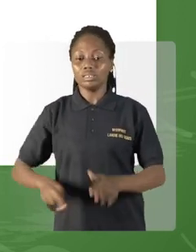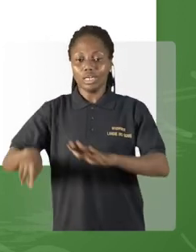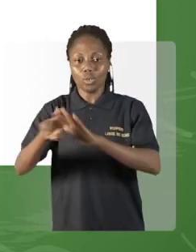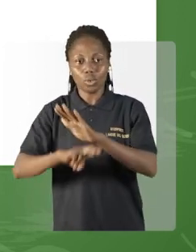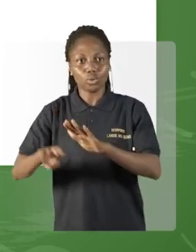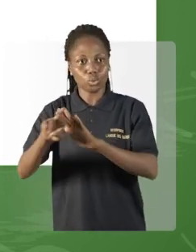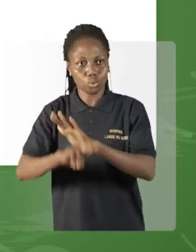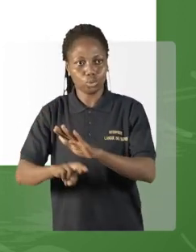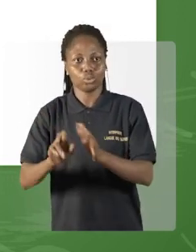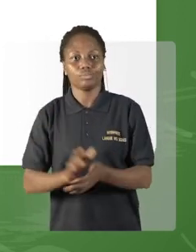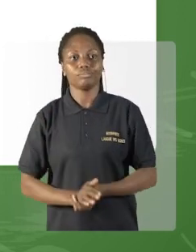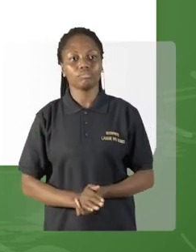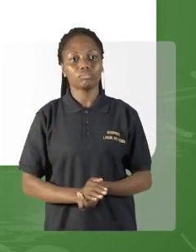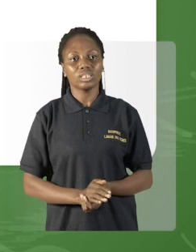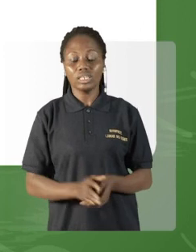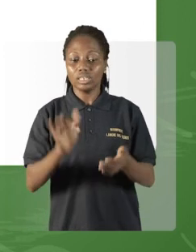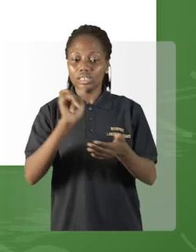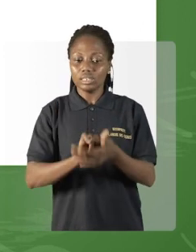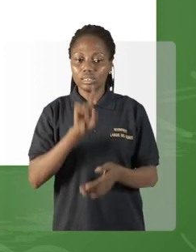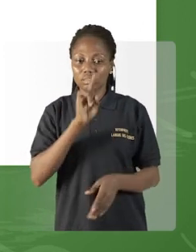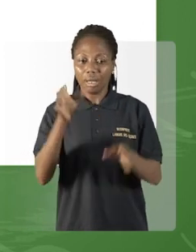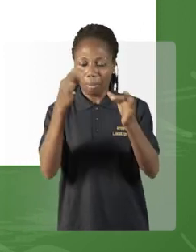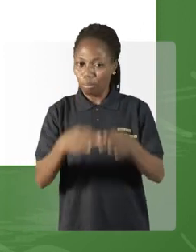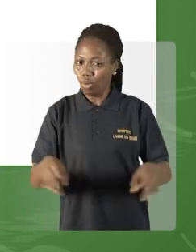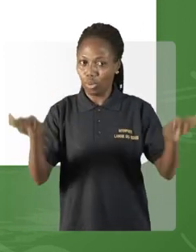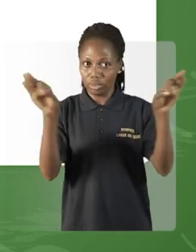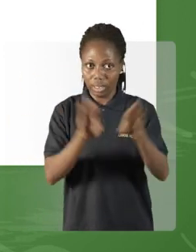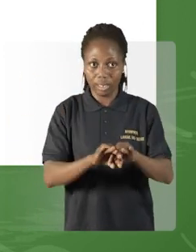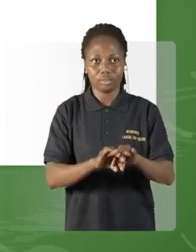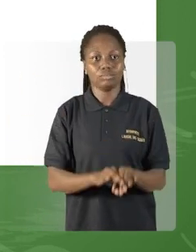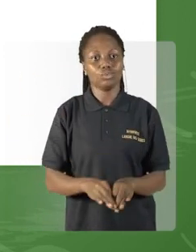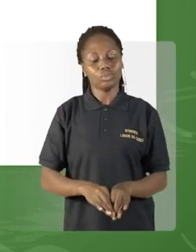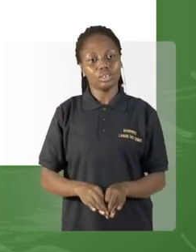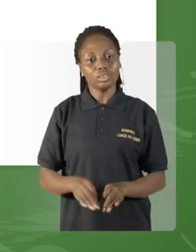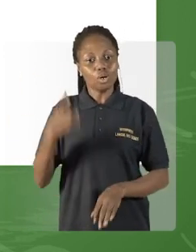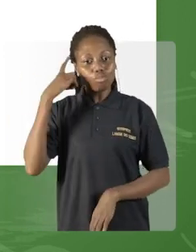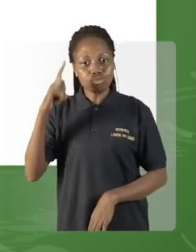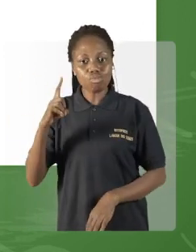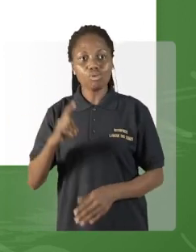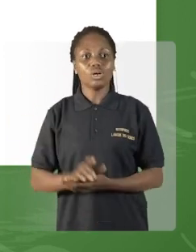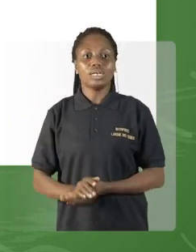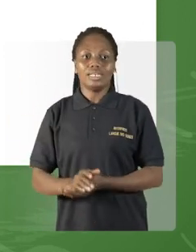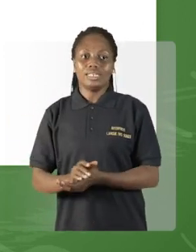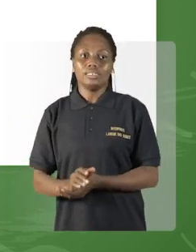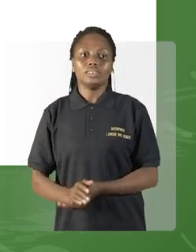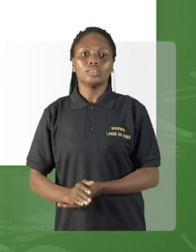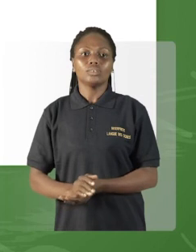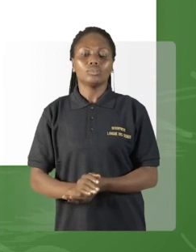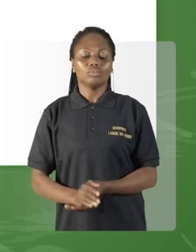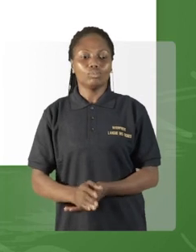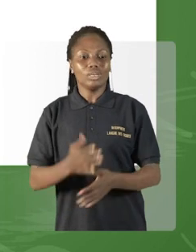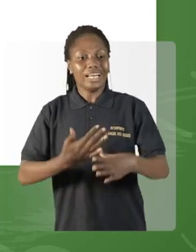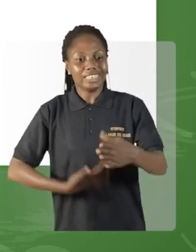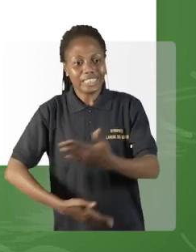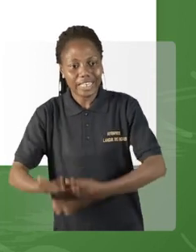milieu compte tenu de l'importance de la forêt sur les plans